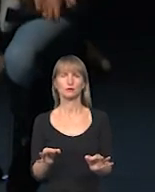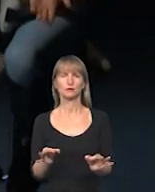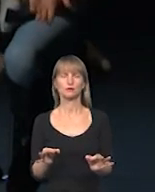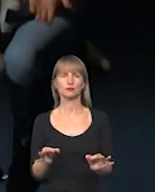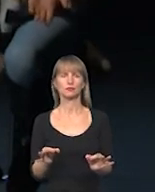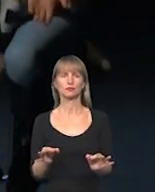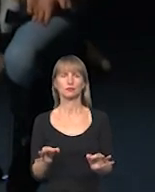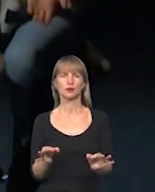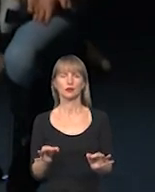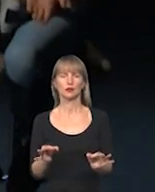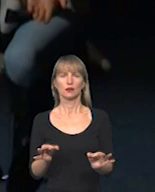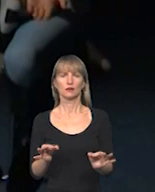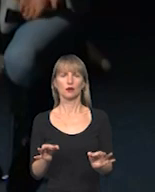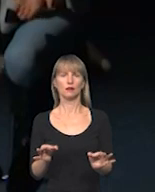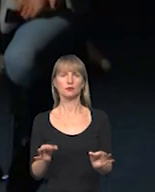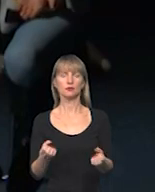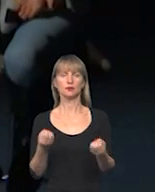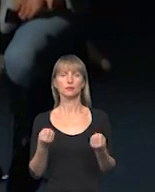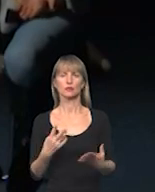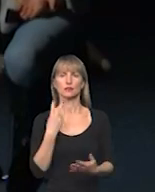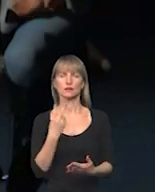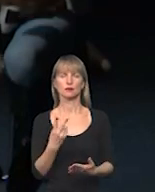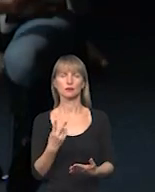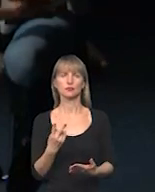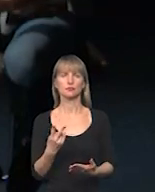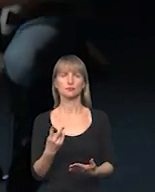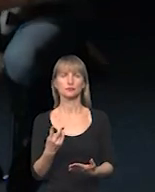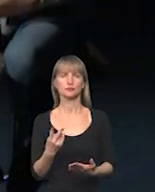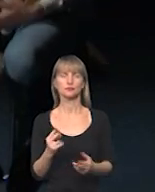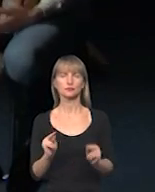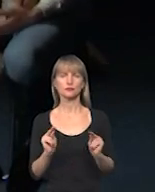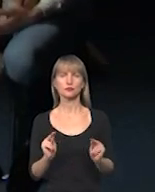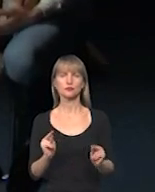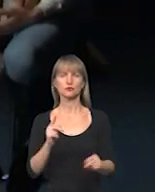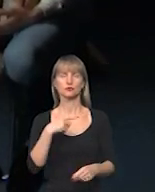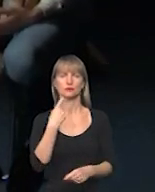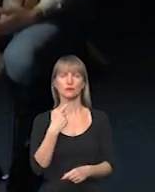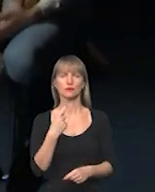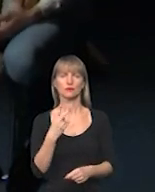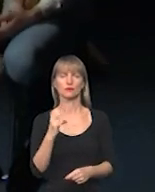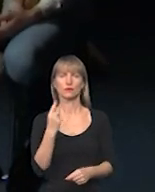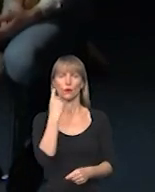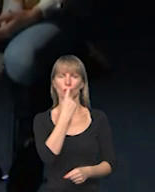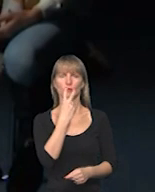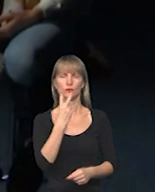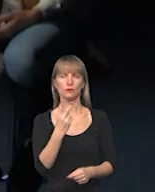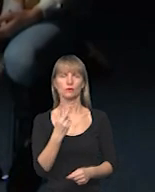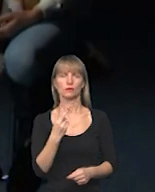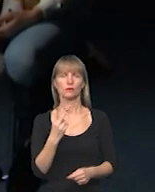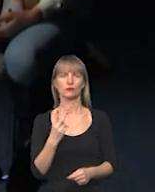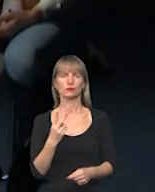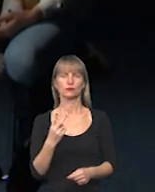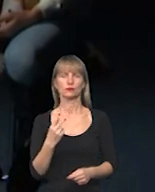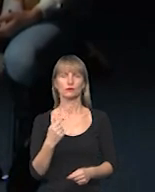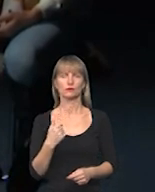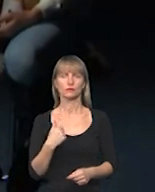От просто навіть, чесно кажучи, на око поміряли бочки, ну там нам